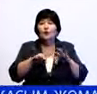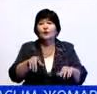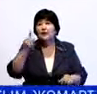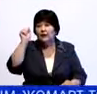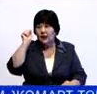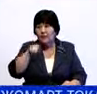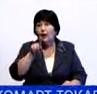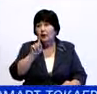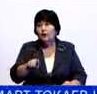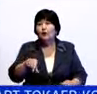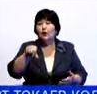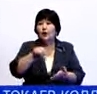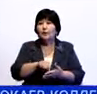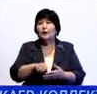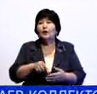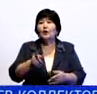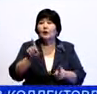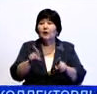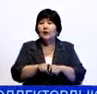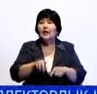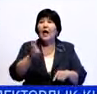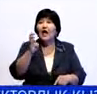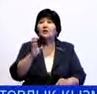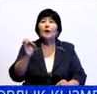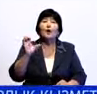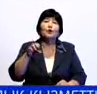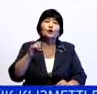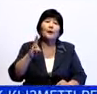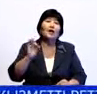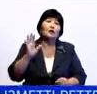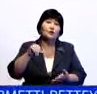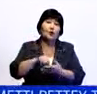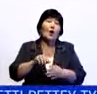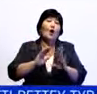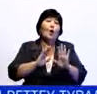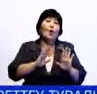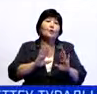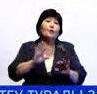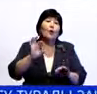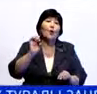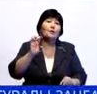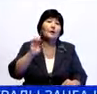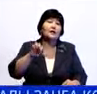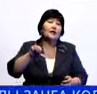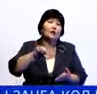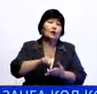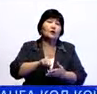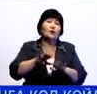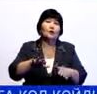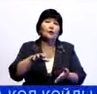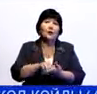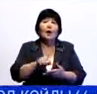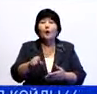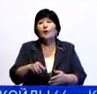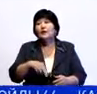белгілі. Соның бел ортасында оқыпты үйлестіріп Әшімхан Оспанов жүретін, орынбасар ұлының орнын басатындар баршылық. Бірақ